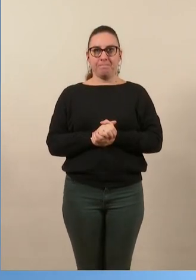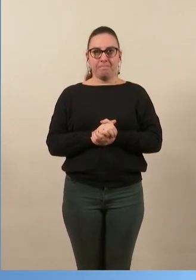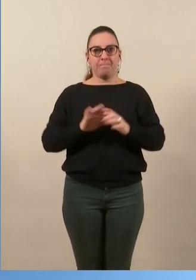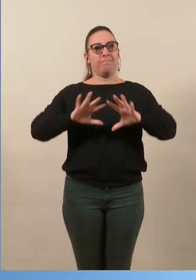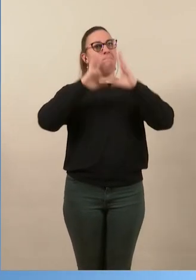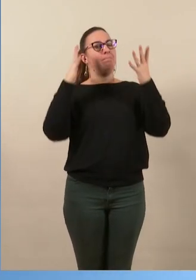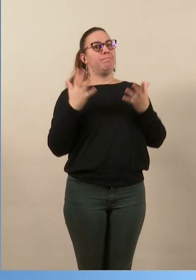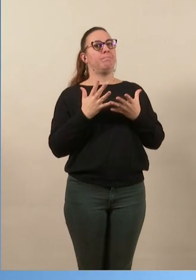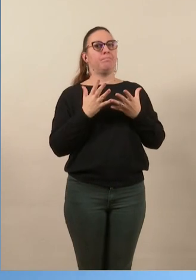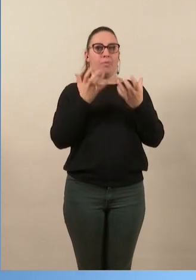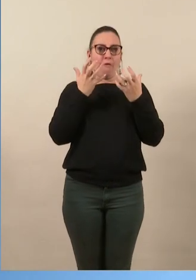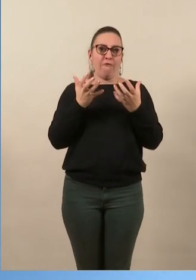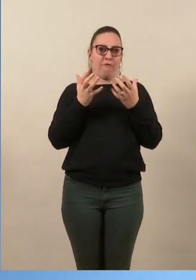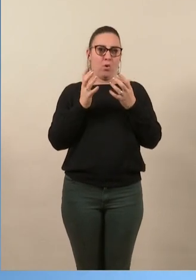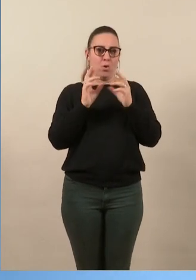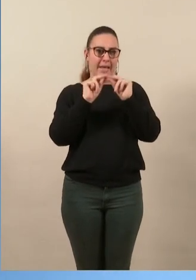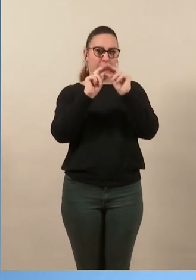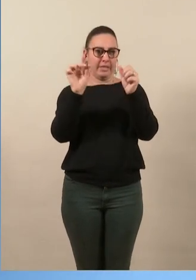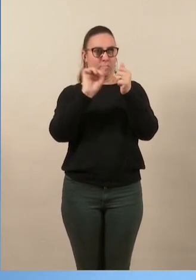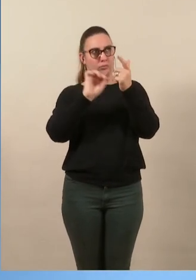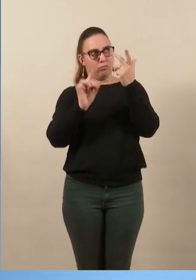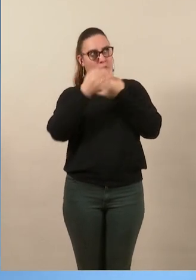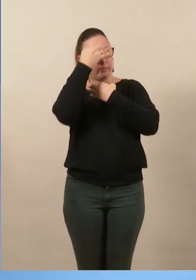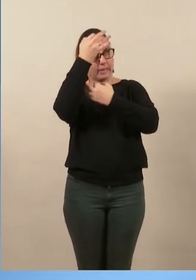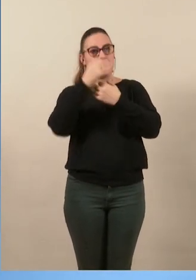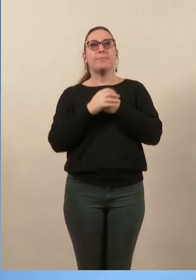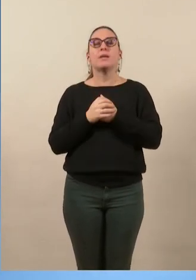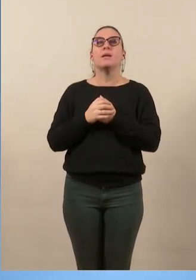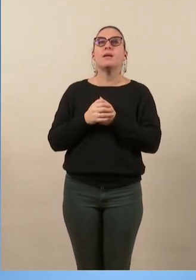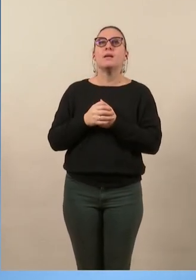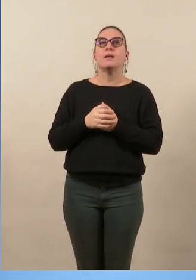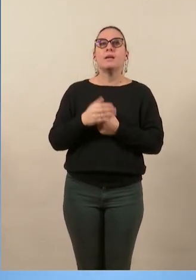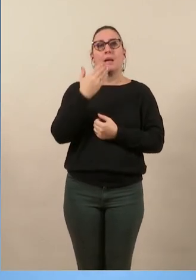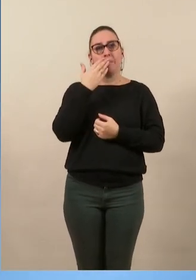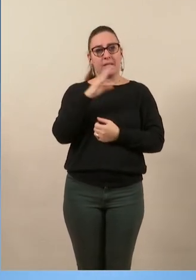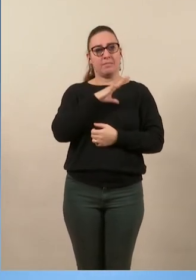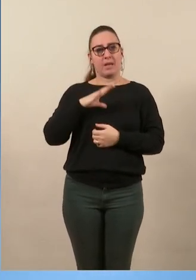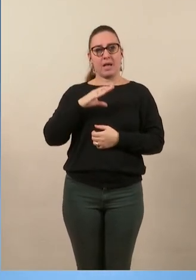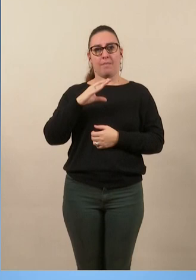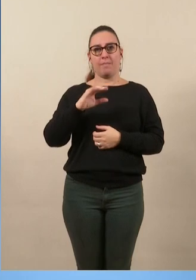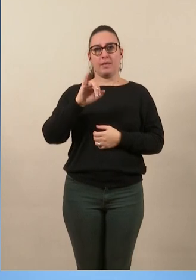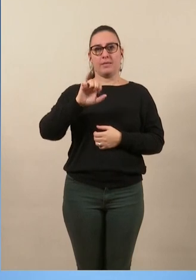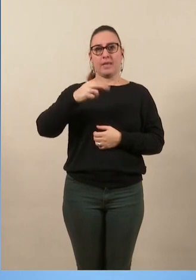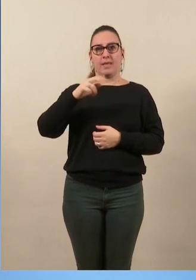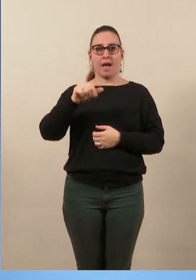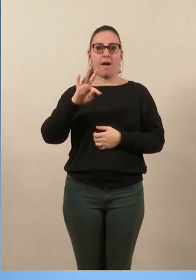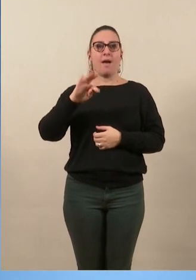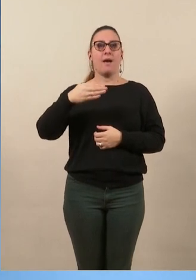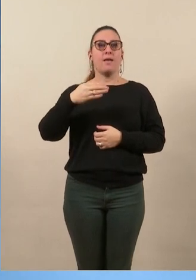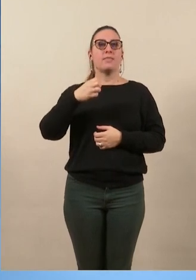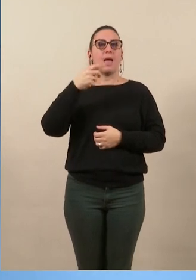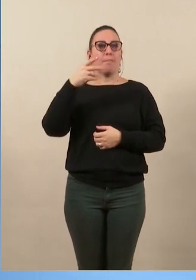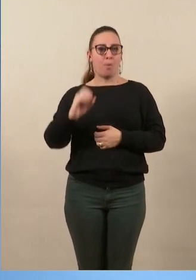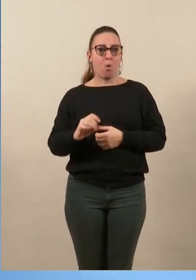tenais à préciser rapidement euh merci à à à o d'avoir reconnu la réalité de